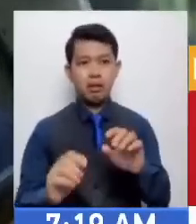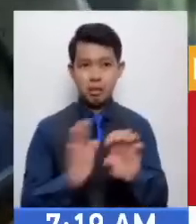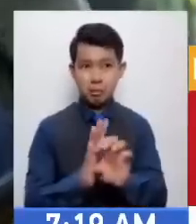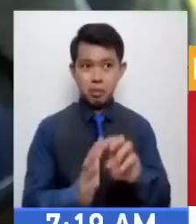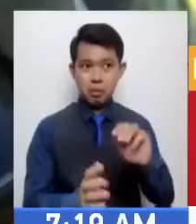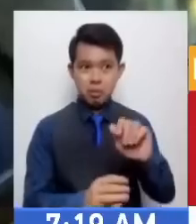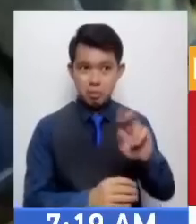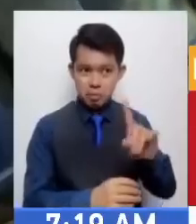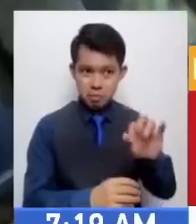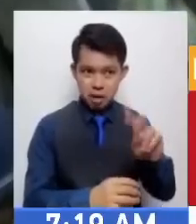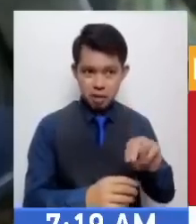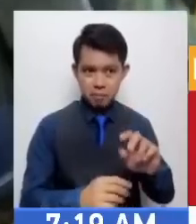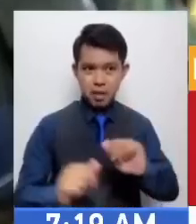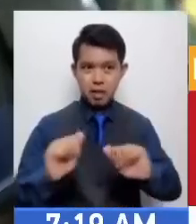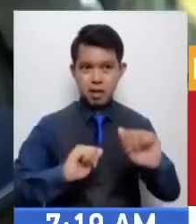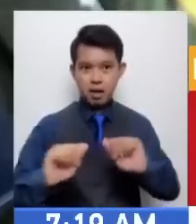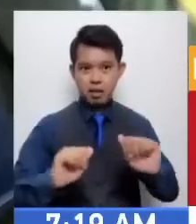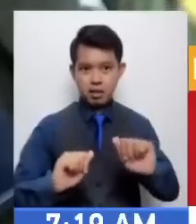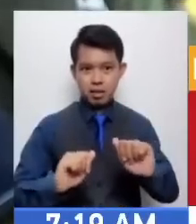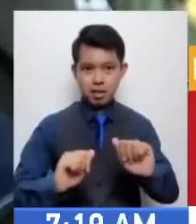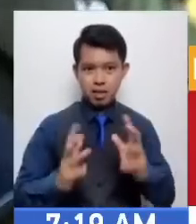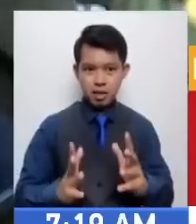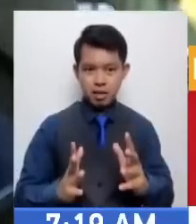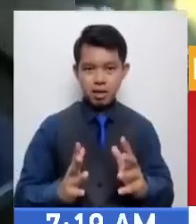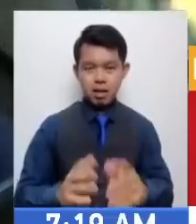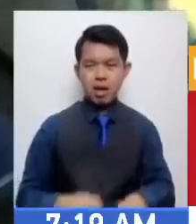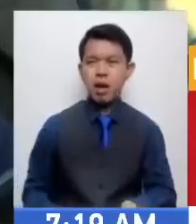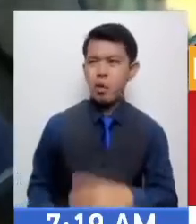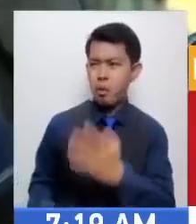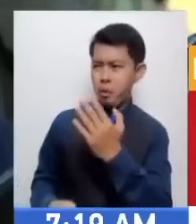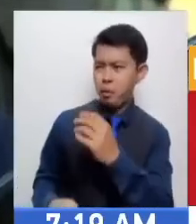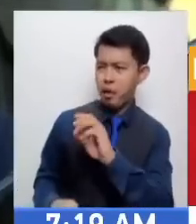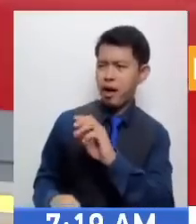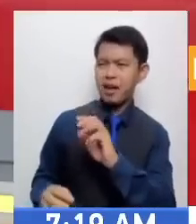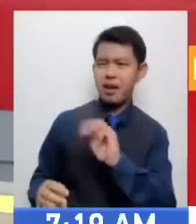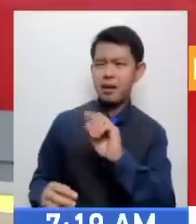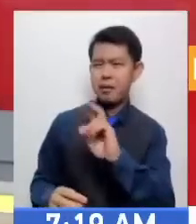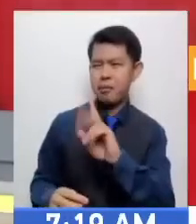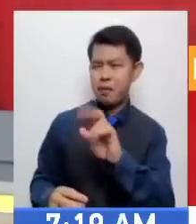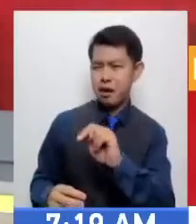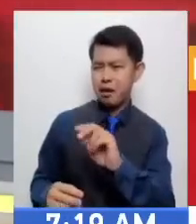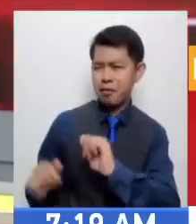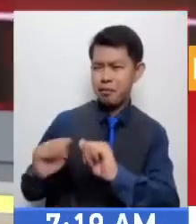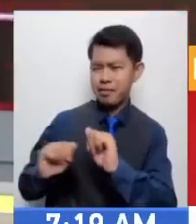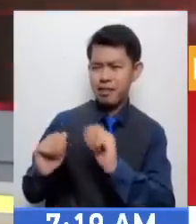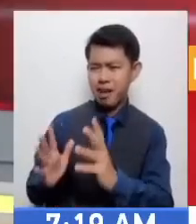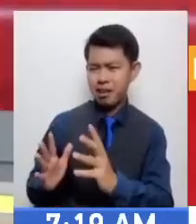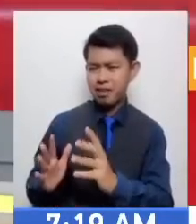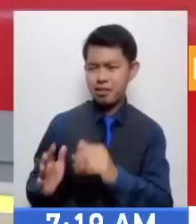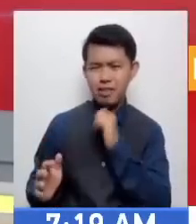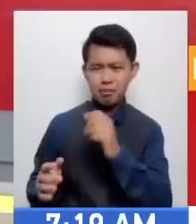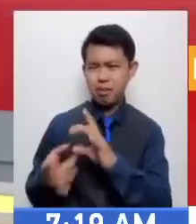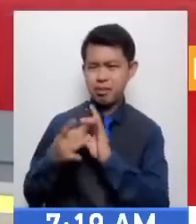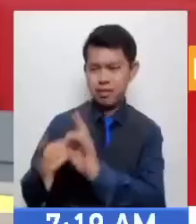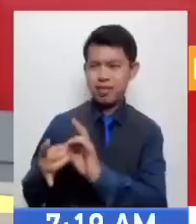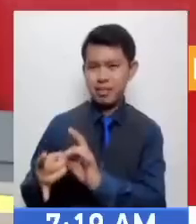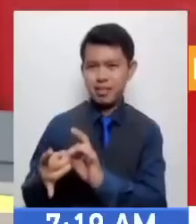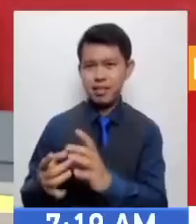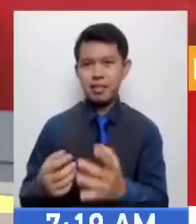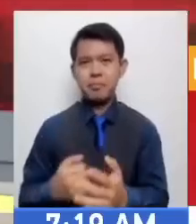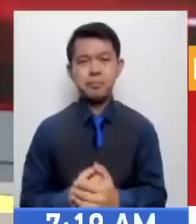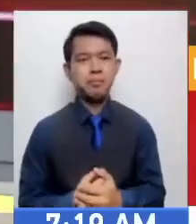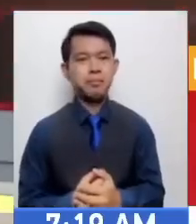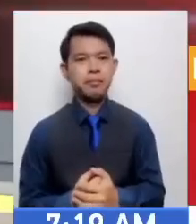kay Teves. Dinamoy mo pa si Marvin. Okay, bukod sa issue ng pagpatay kay Governor De Gamo, may mga niraid din po